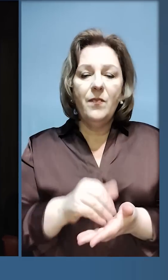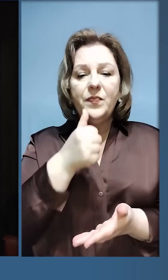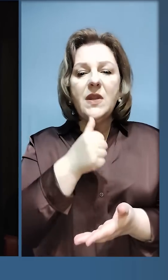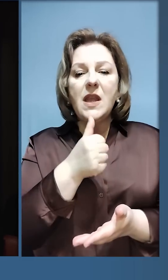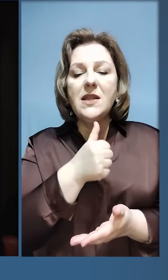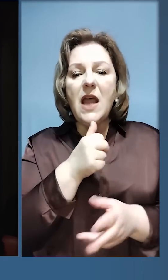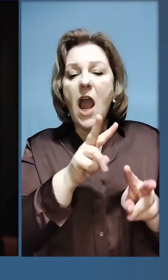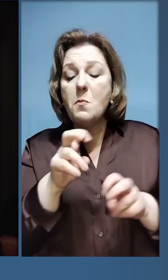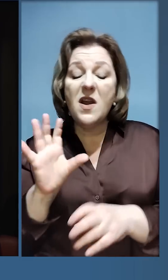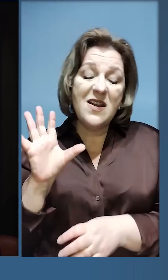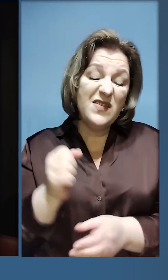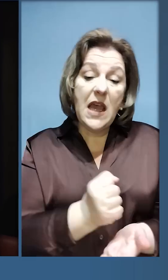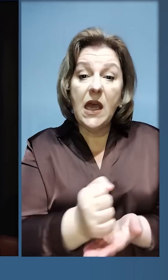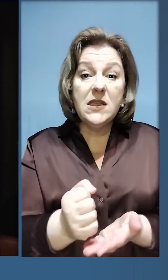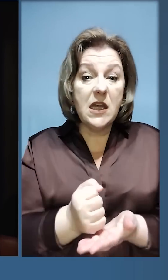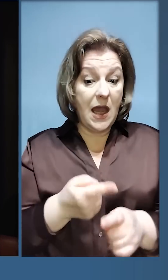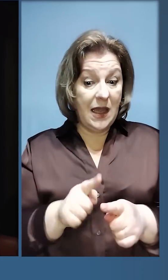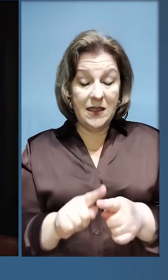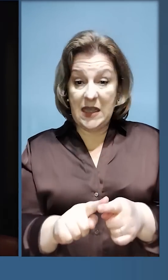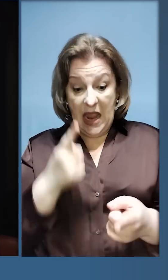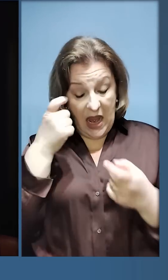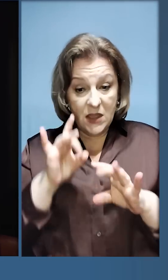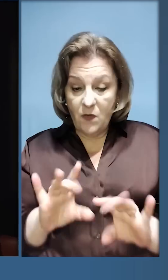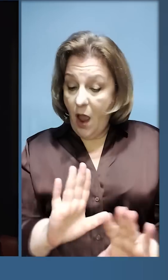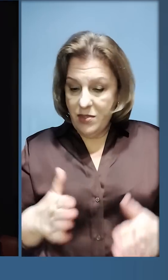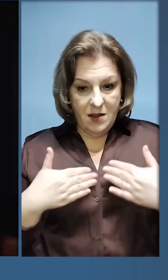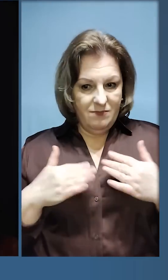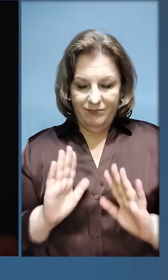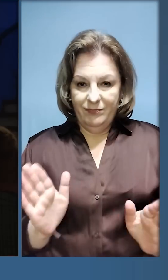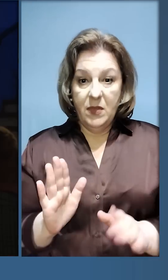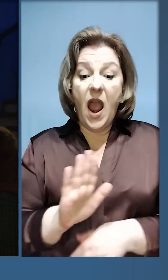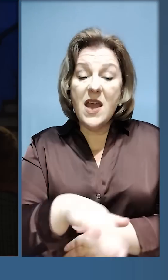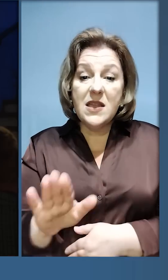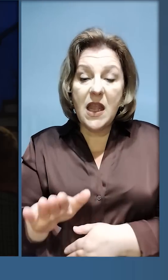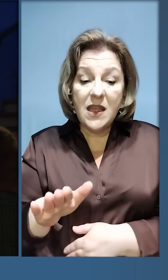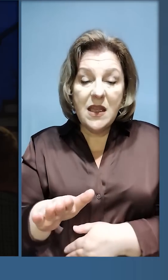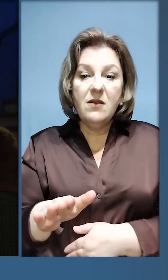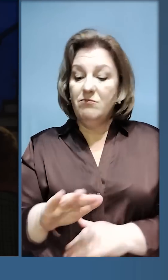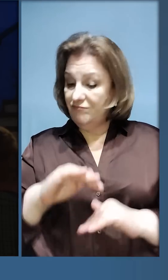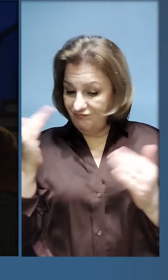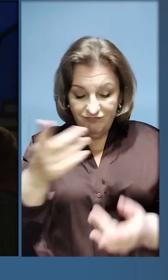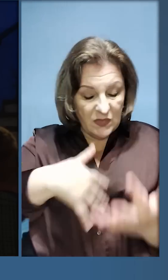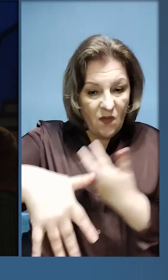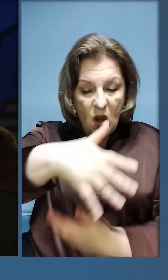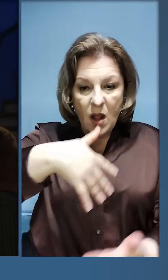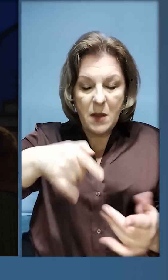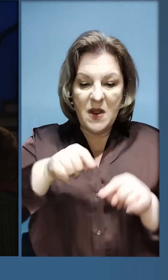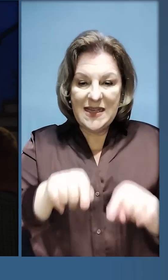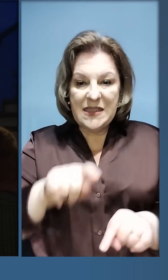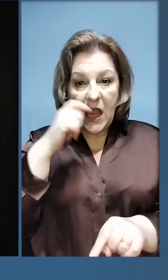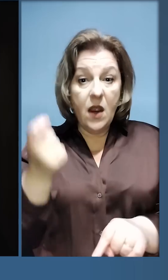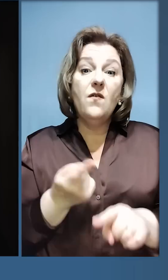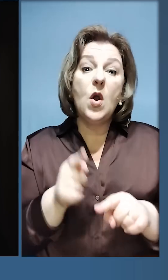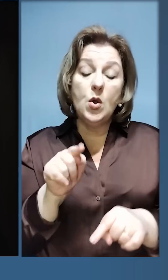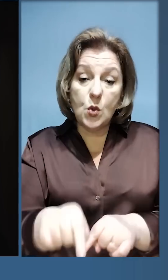знає найменування всієї зброї, і ця інформація не від мене, вони в глибині цієї війни. А в